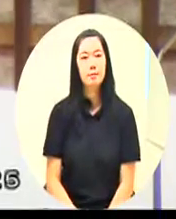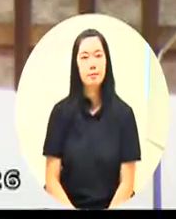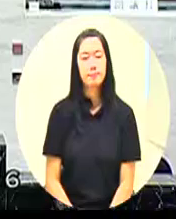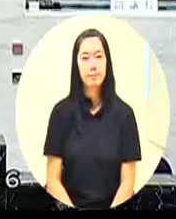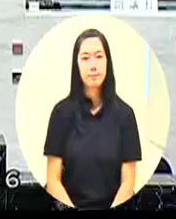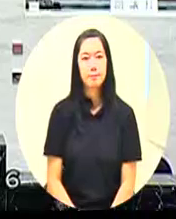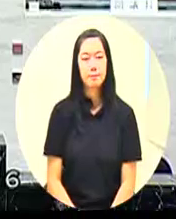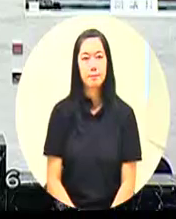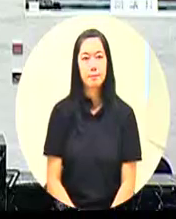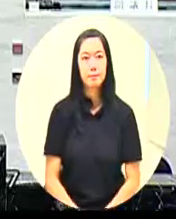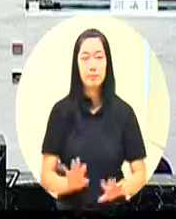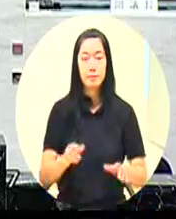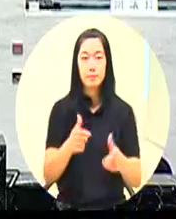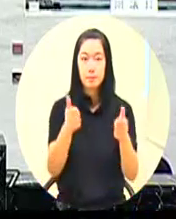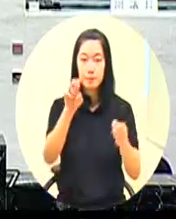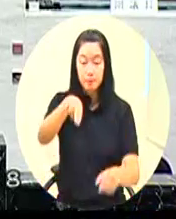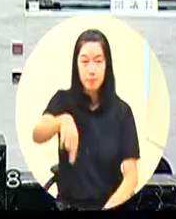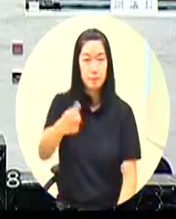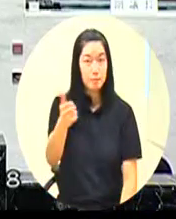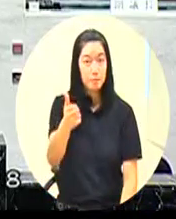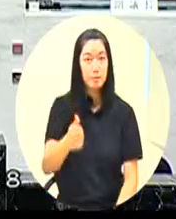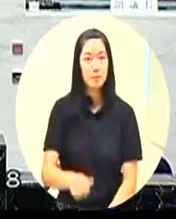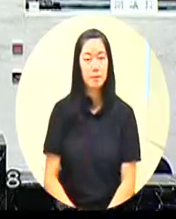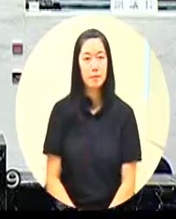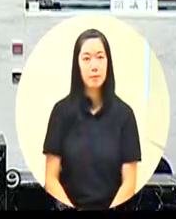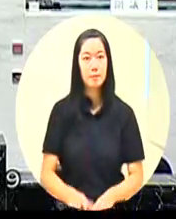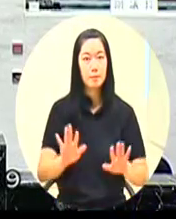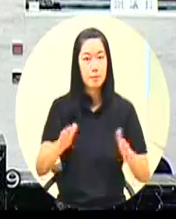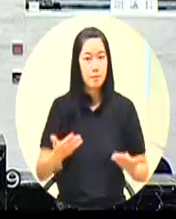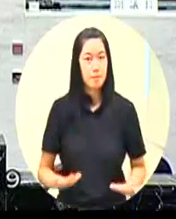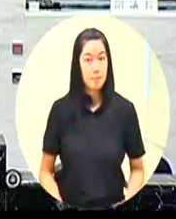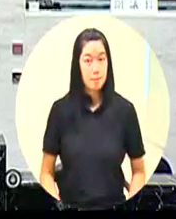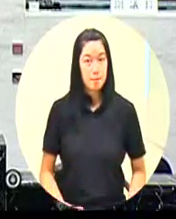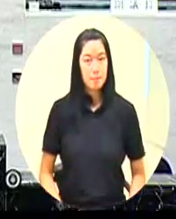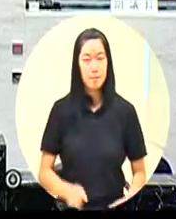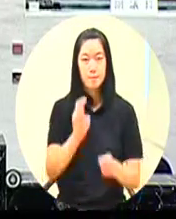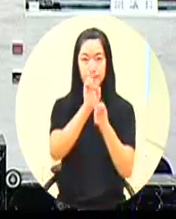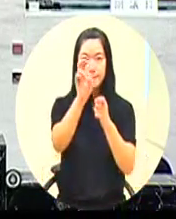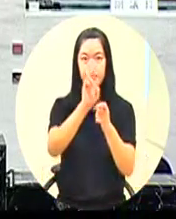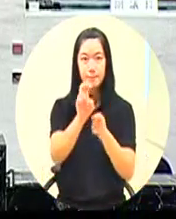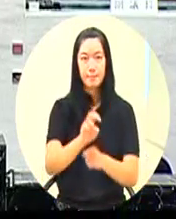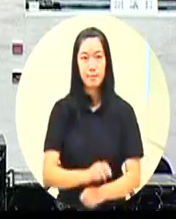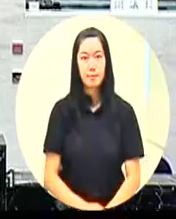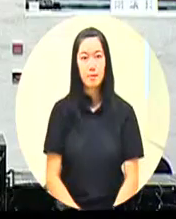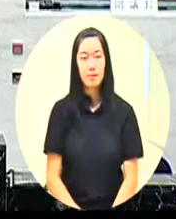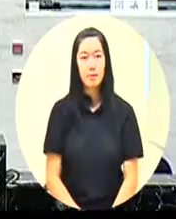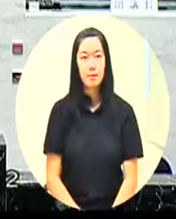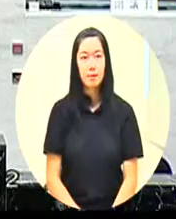好，我们谢谢罗德伦议员的质询，那现在先休息20分钟。